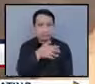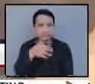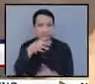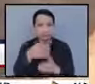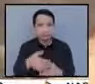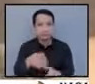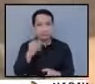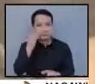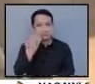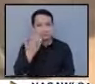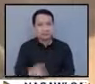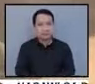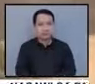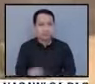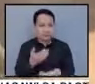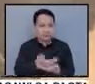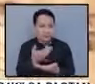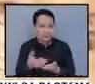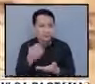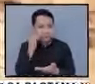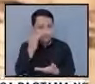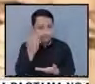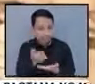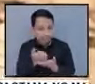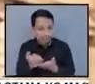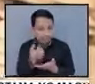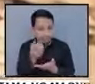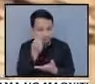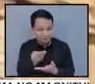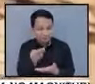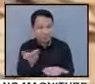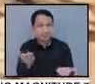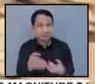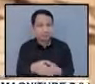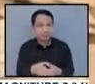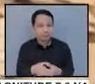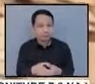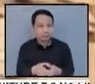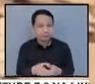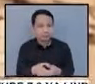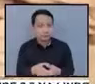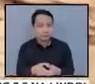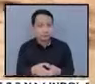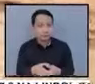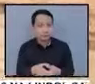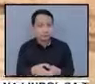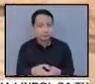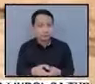kasi bumibili lang ng kami ng konti-konti lang. Bali, kumbaga, pang-pito na kaming